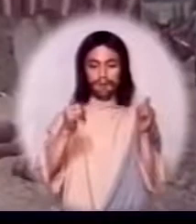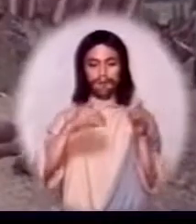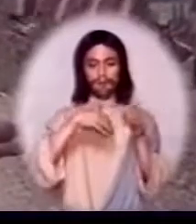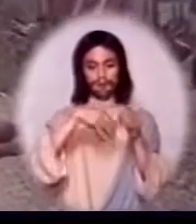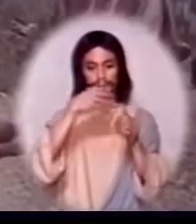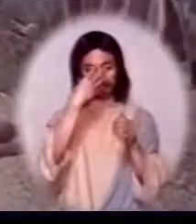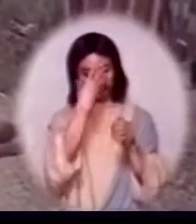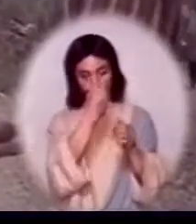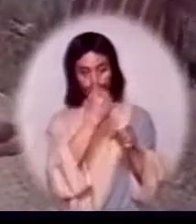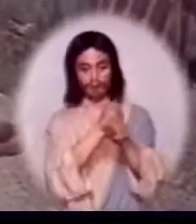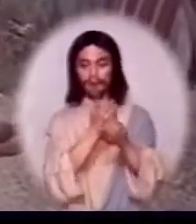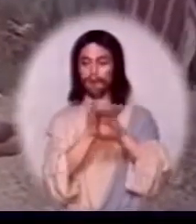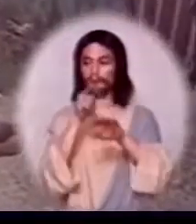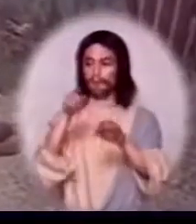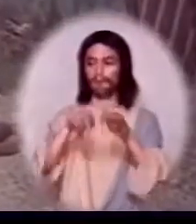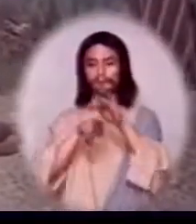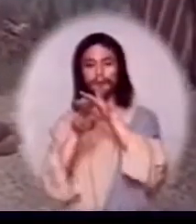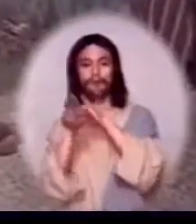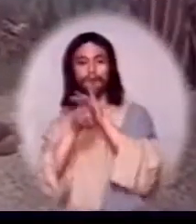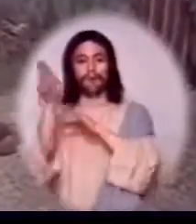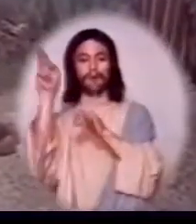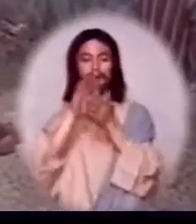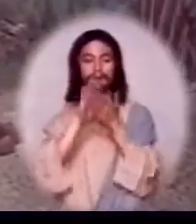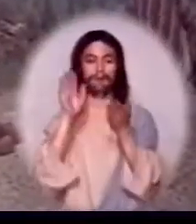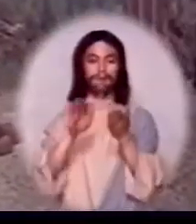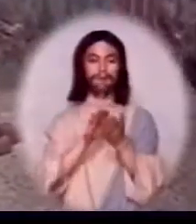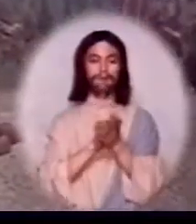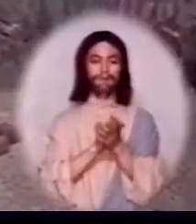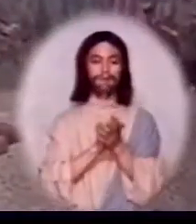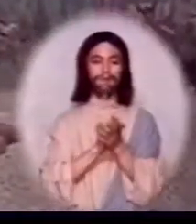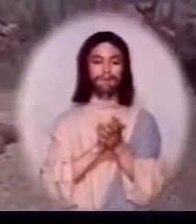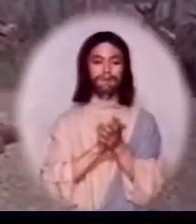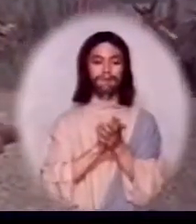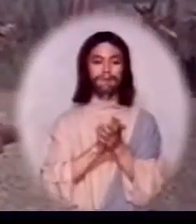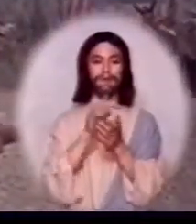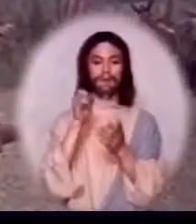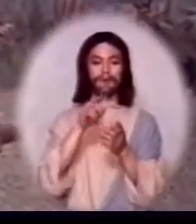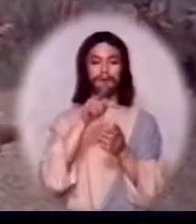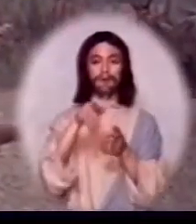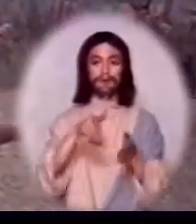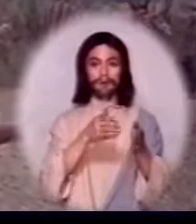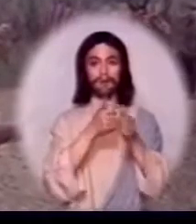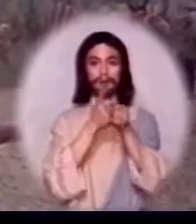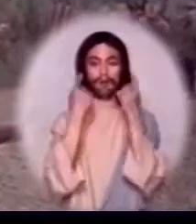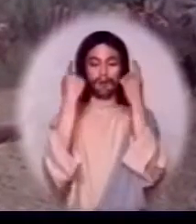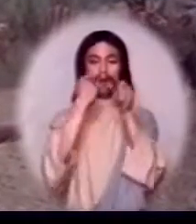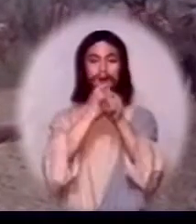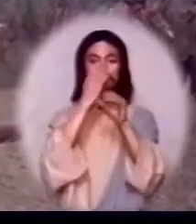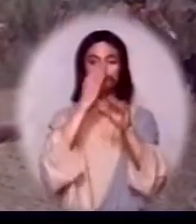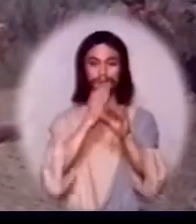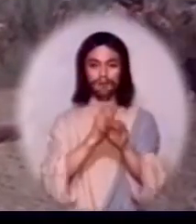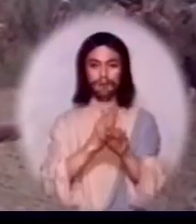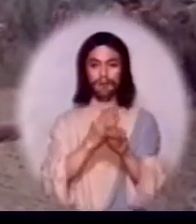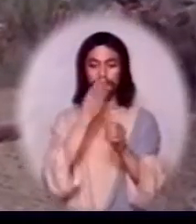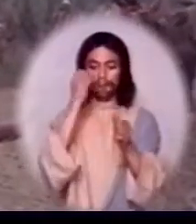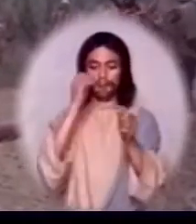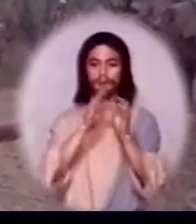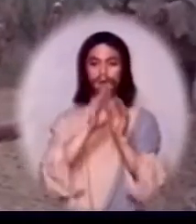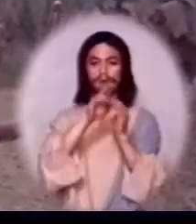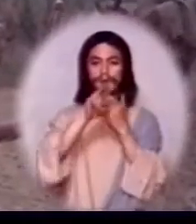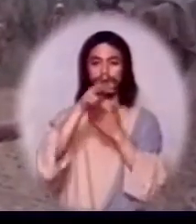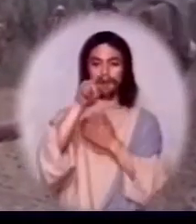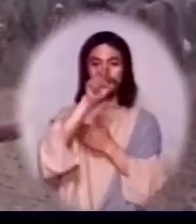지나가다가 그 사람을 보고는 다른 쪽으로 피해 지나가 버렸다. 그리고 그 길을 따라 여행하고 있었던 어느 멸시받는